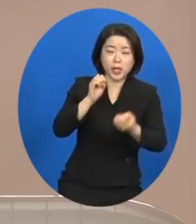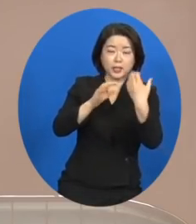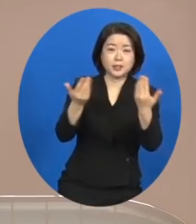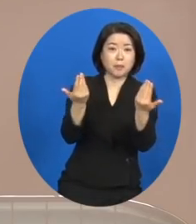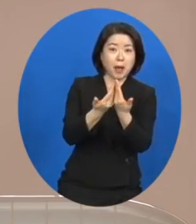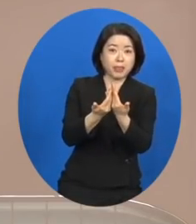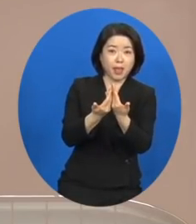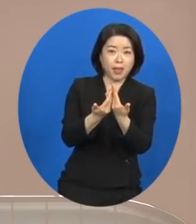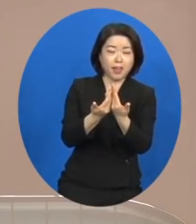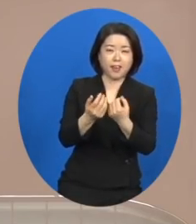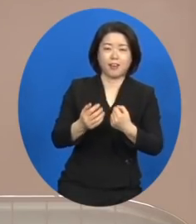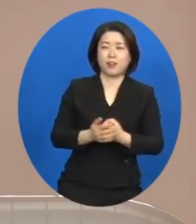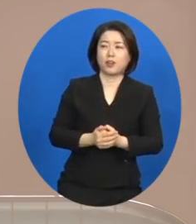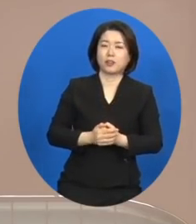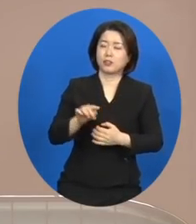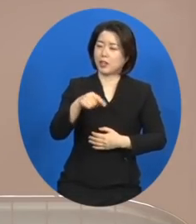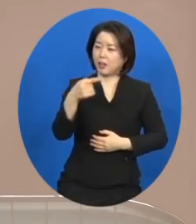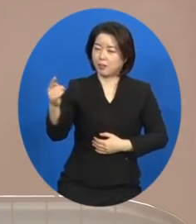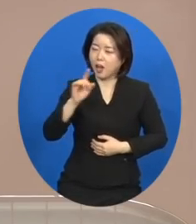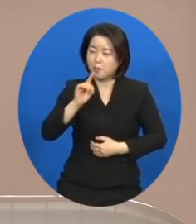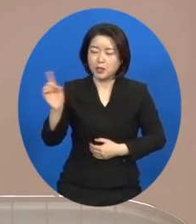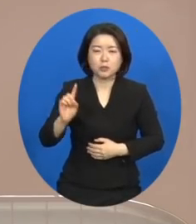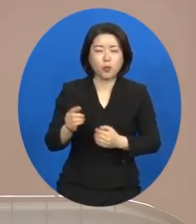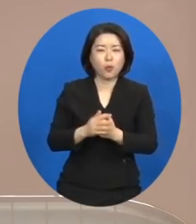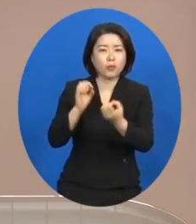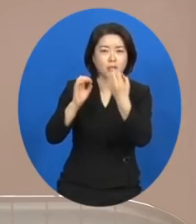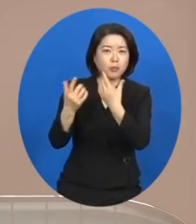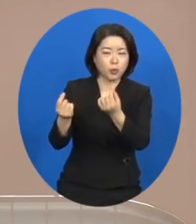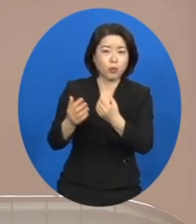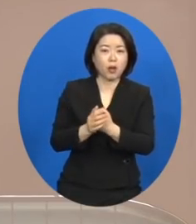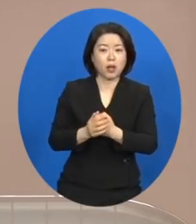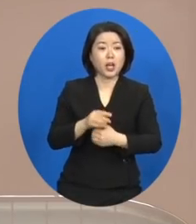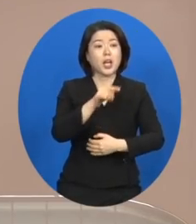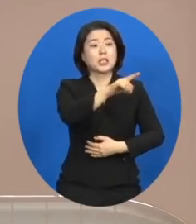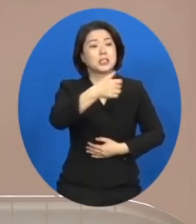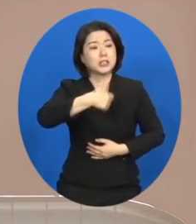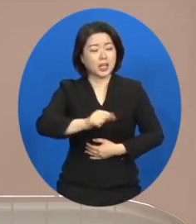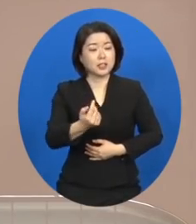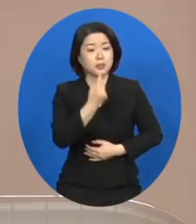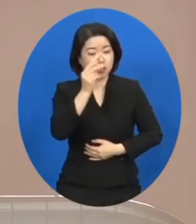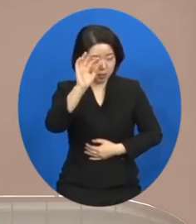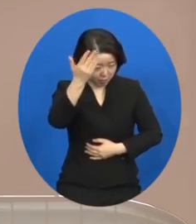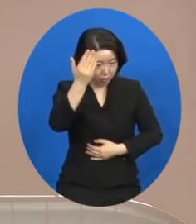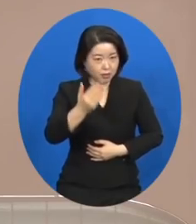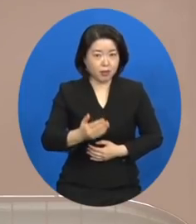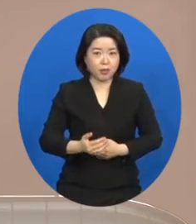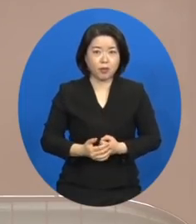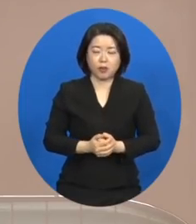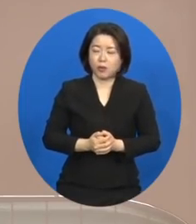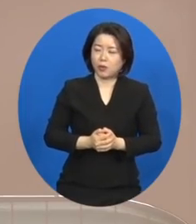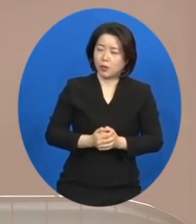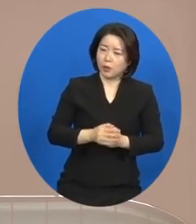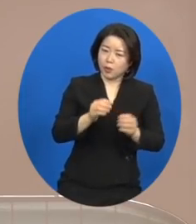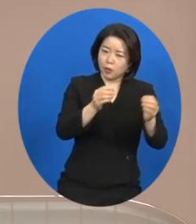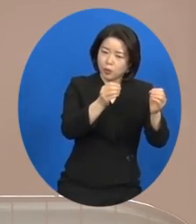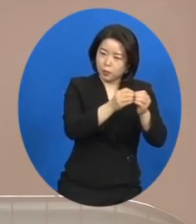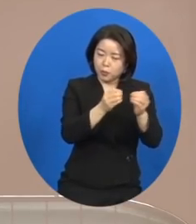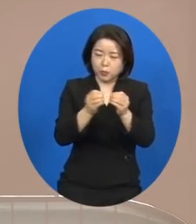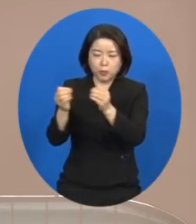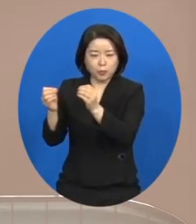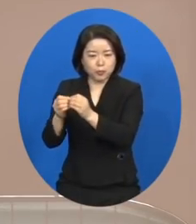거예요. 그런데 그 뒤에 말씀은 또 응답이에요. 내 아들이 살 것이라는 거예요. 그러니까 두 개의 모순되는 얘기가